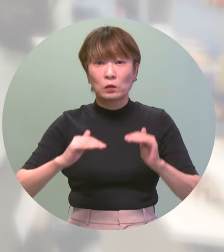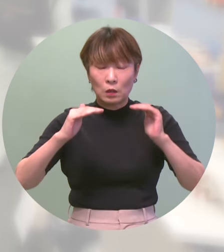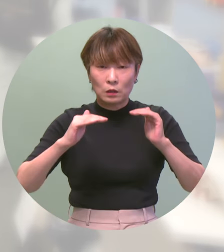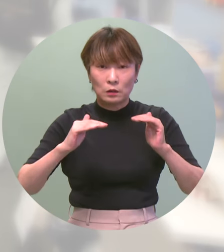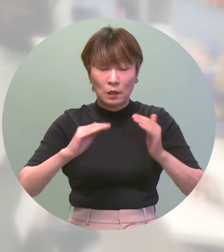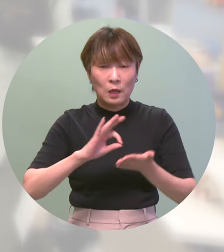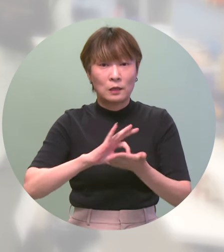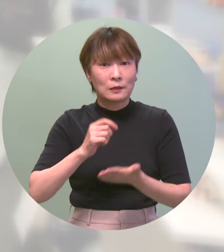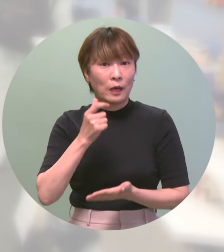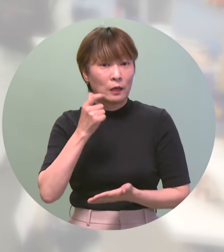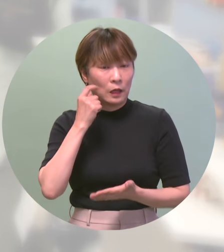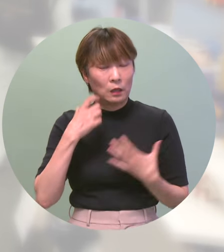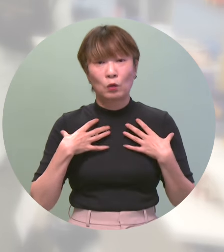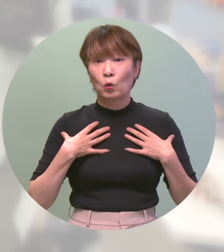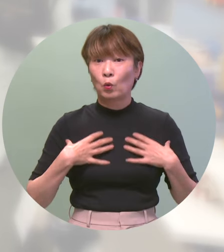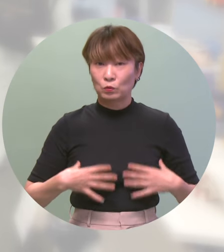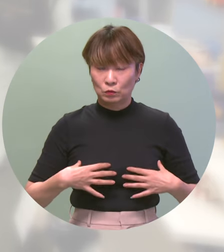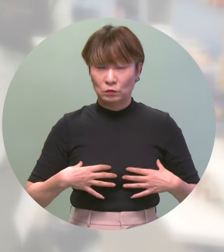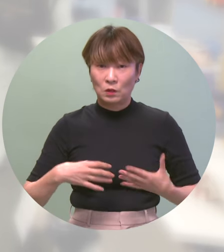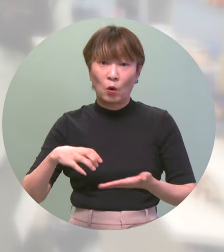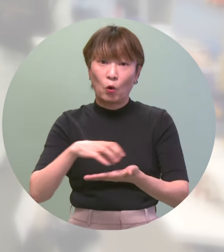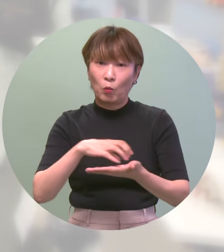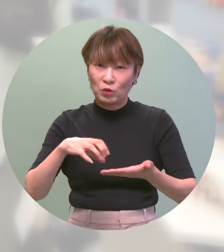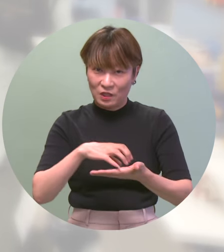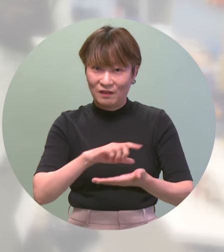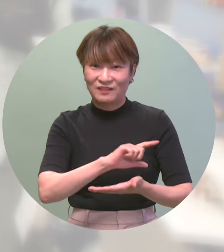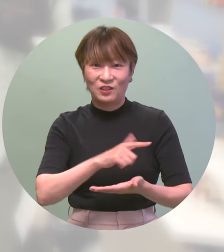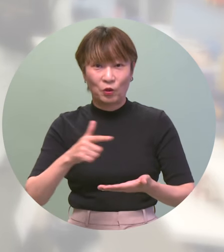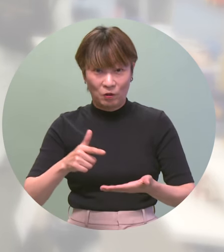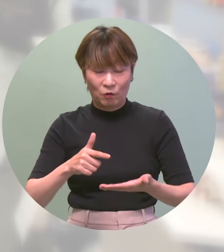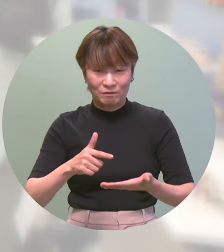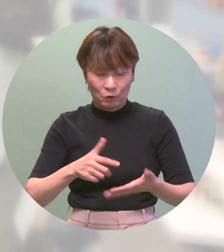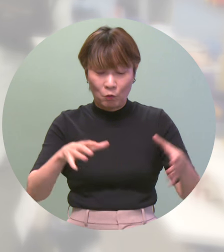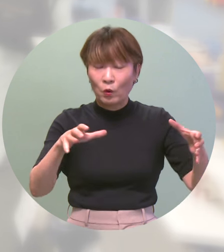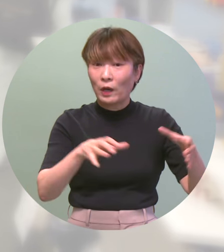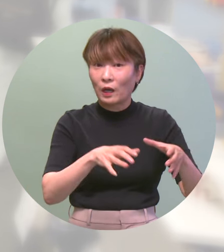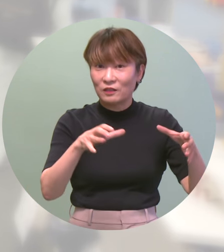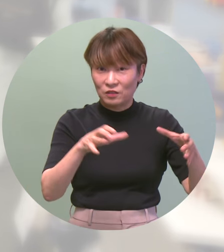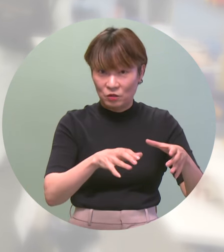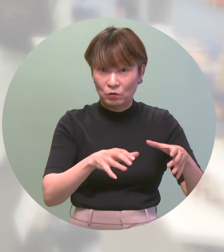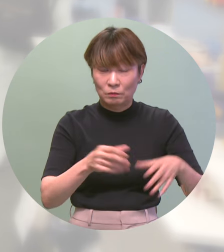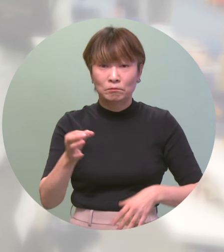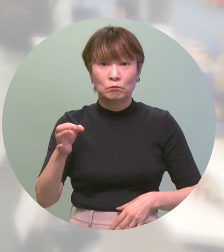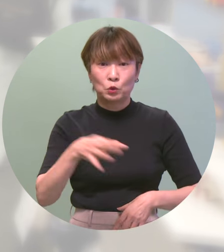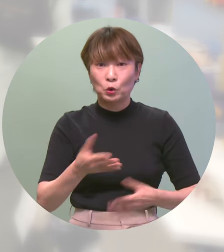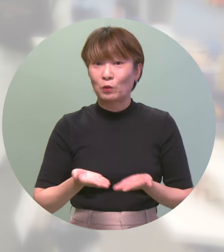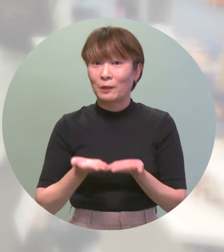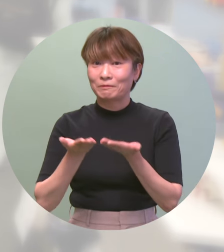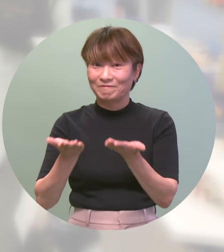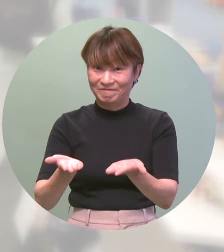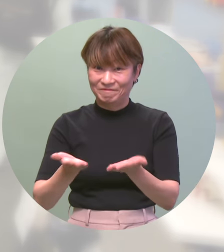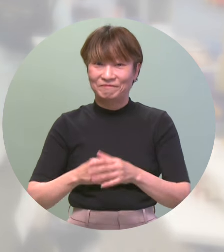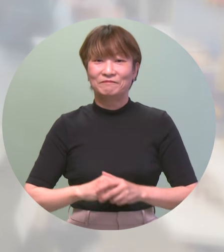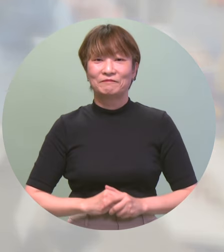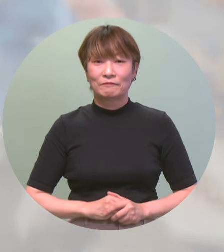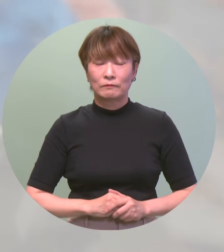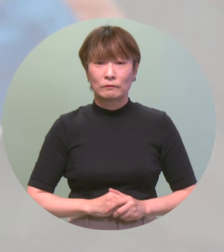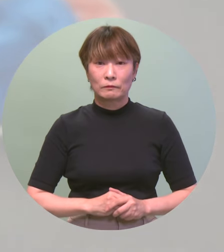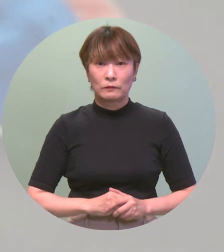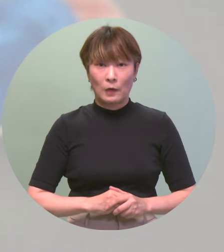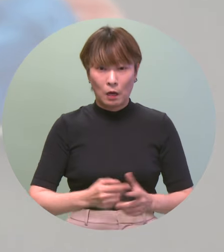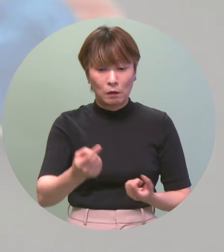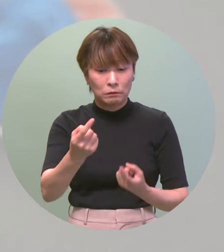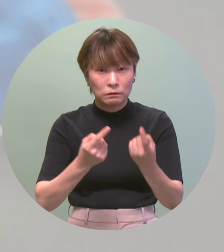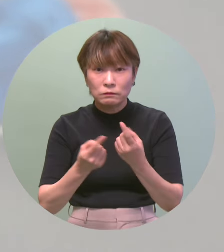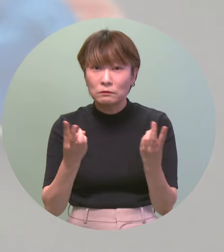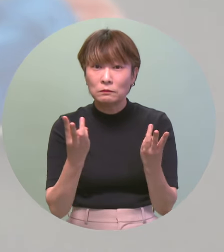わなくなった衣類やおもちゃなどを市内で回収し無料で提供します。入場者